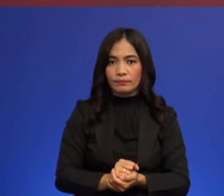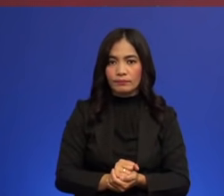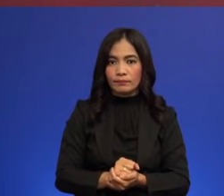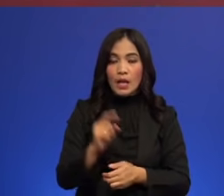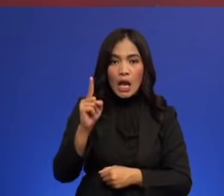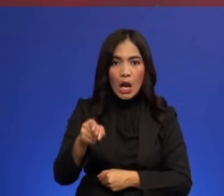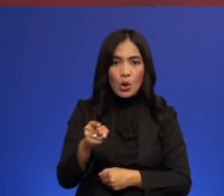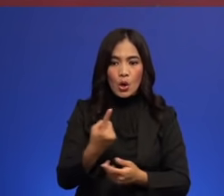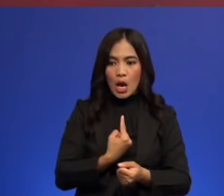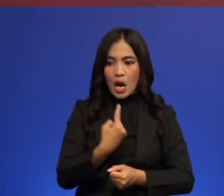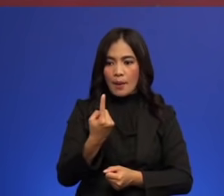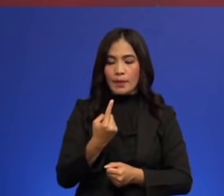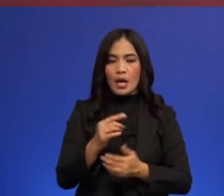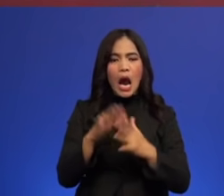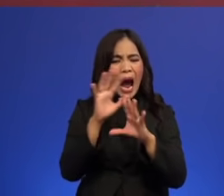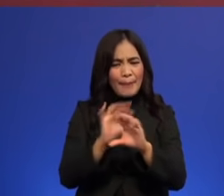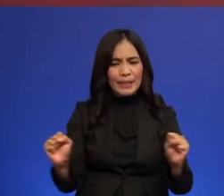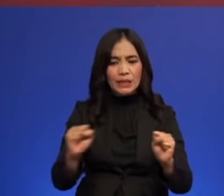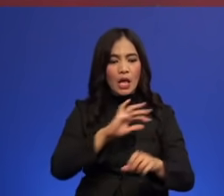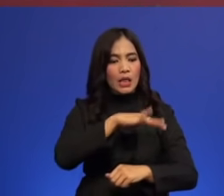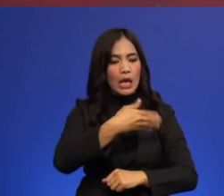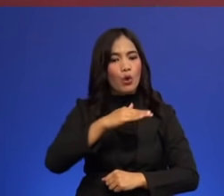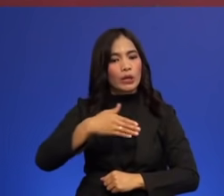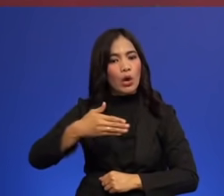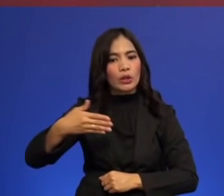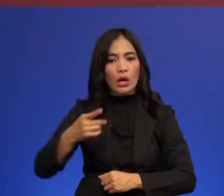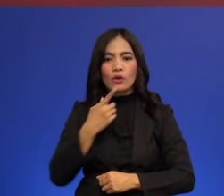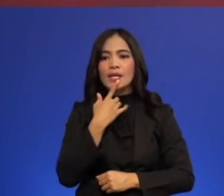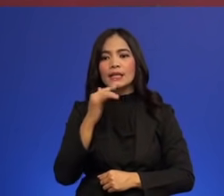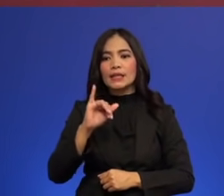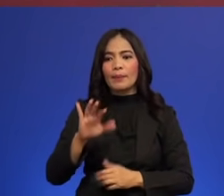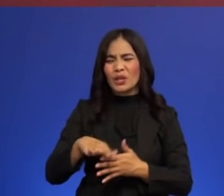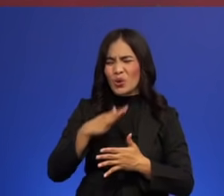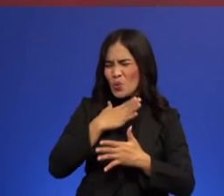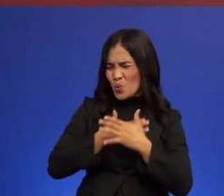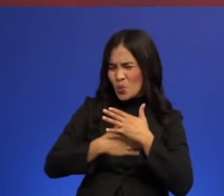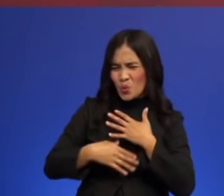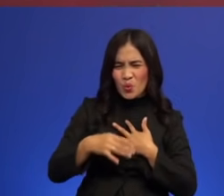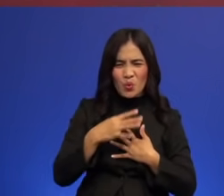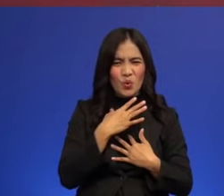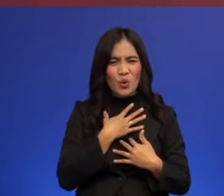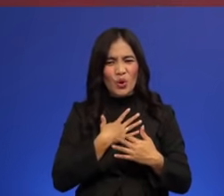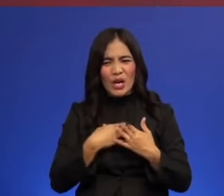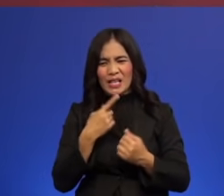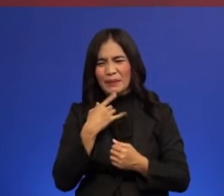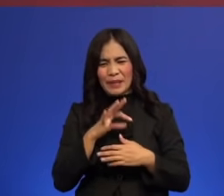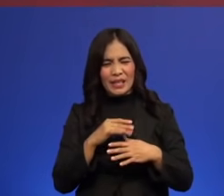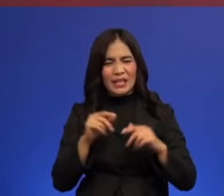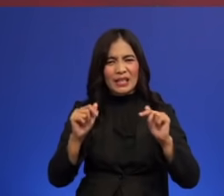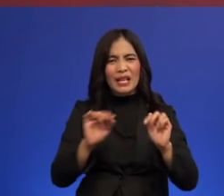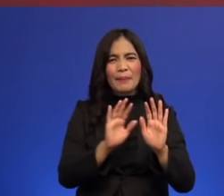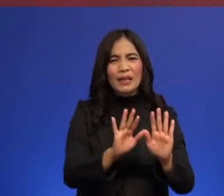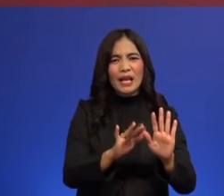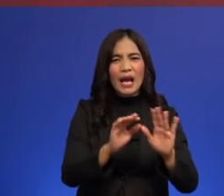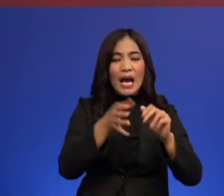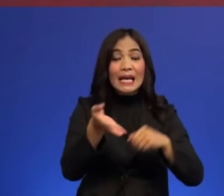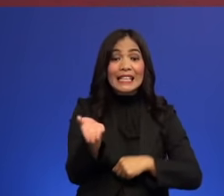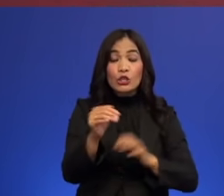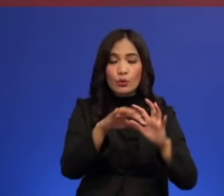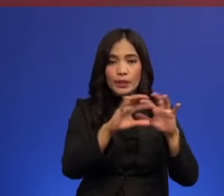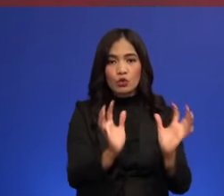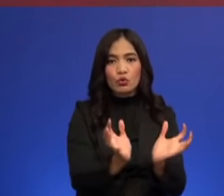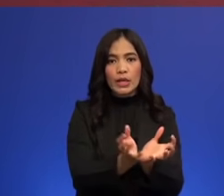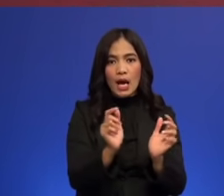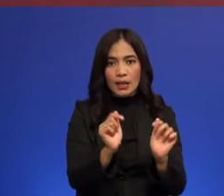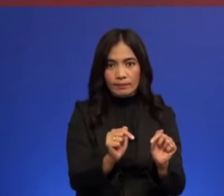Lalu kami menghabiskan tahun-tahun kami seperti keluh. Artinya, sementara kita hidup di dunia